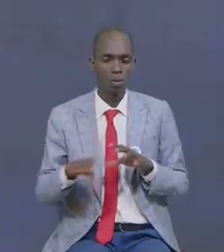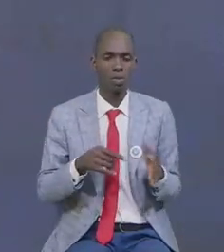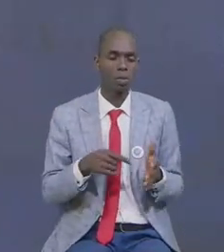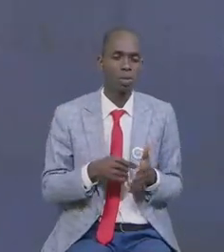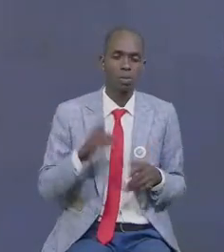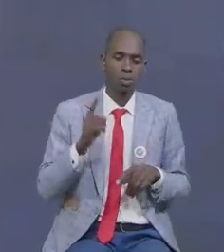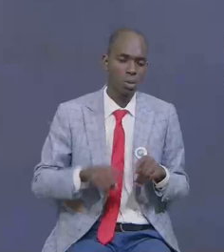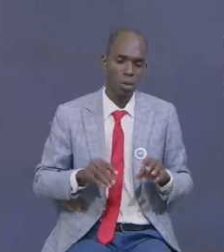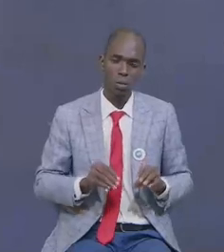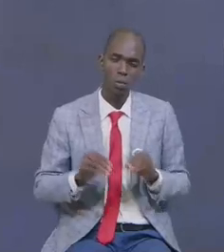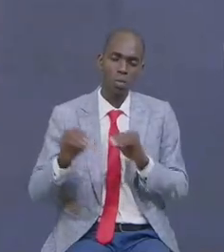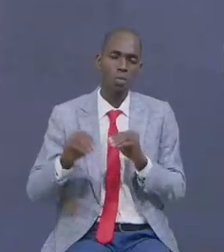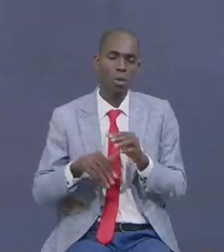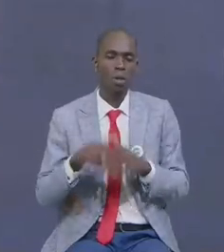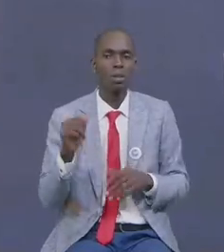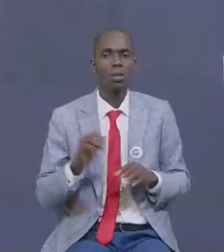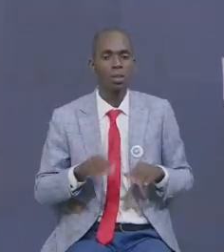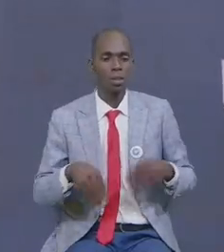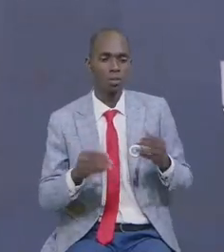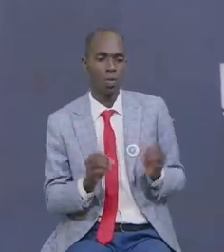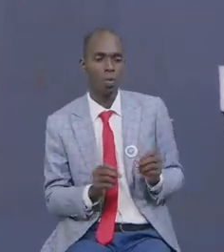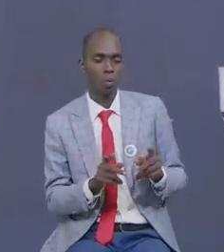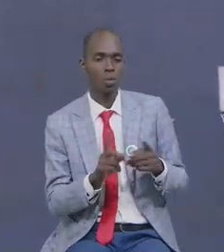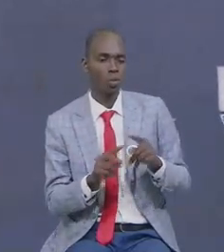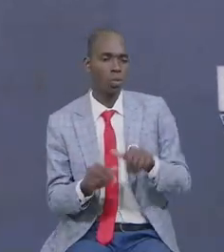Tu ne peux pas avancer. Si l'opportunité, donc laisse l'opportunité à ceux qui peuvent le faire.